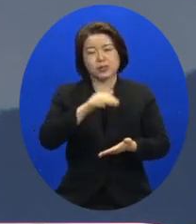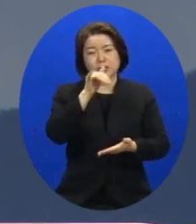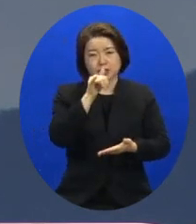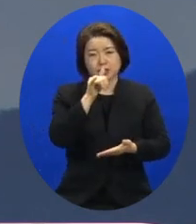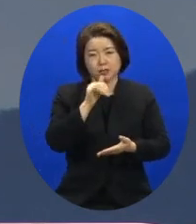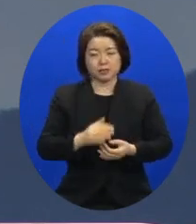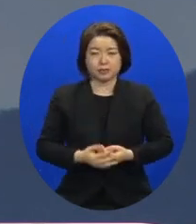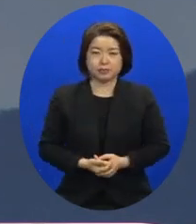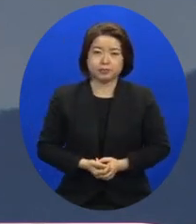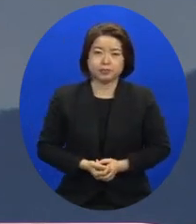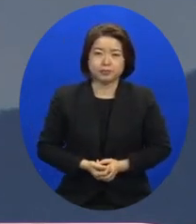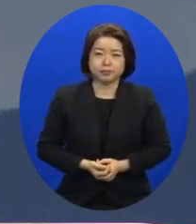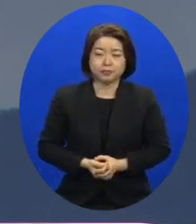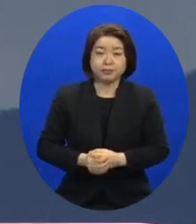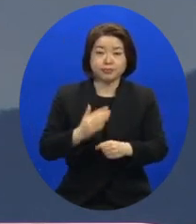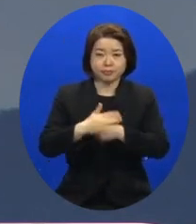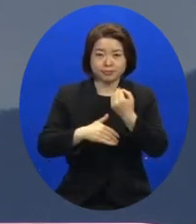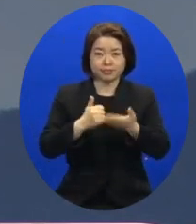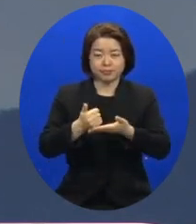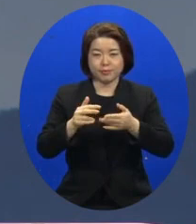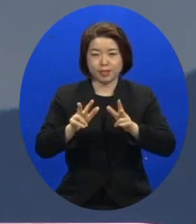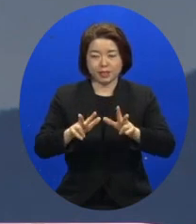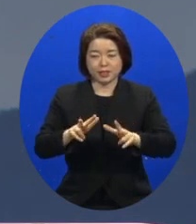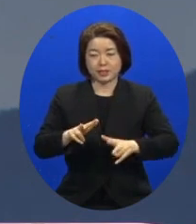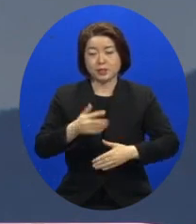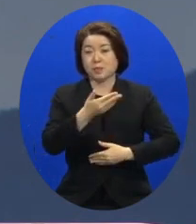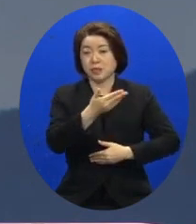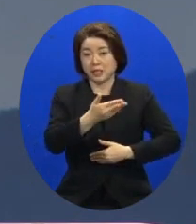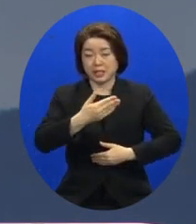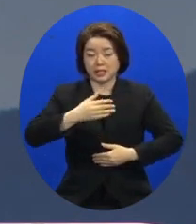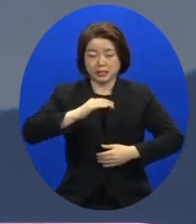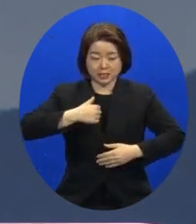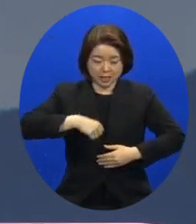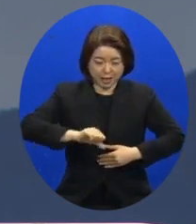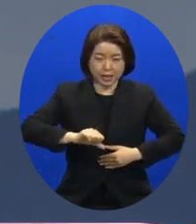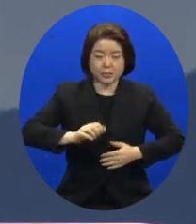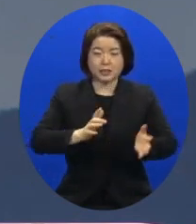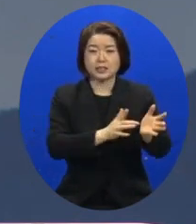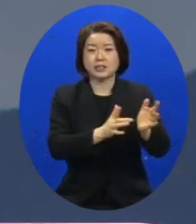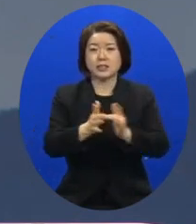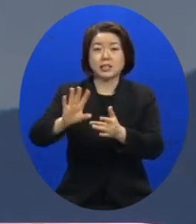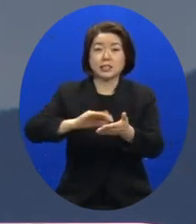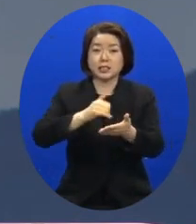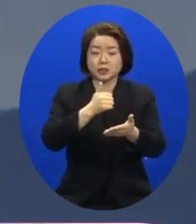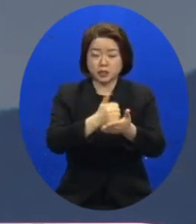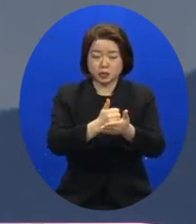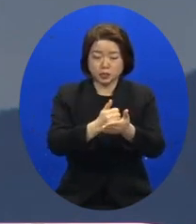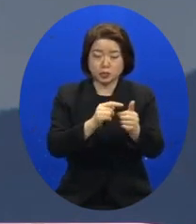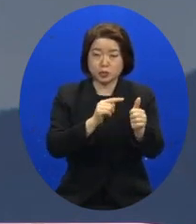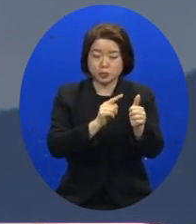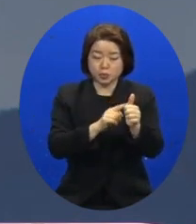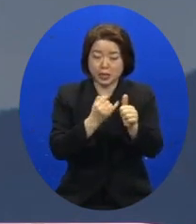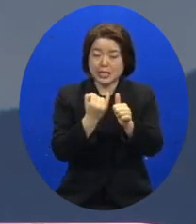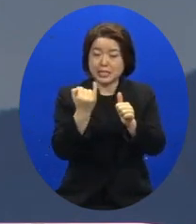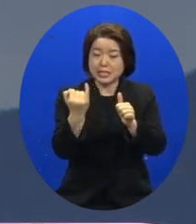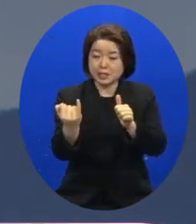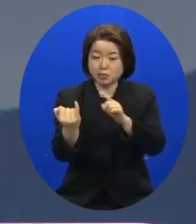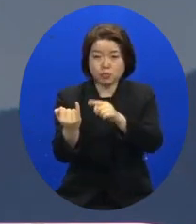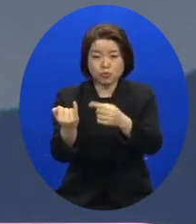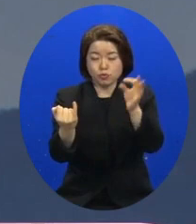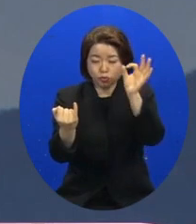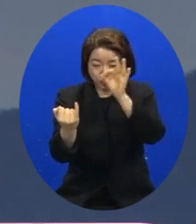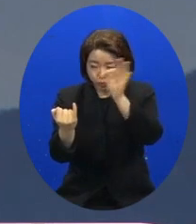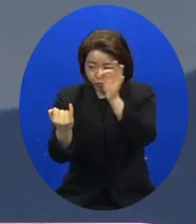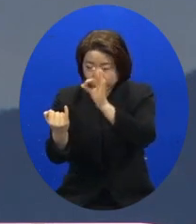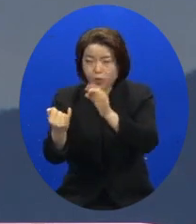하나님께서 지금 당신의 아들 예수 그리스도의 신부를 찾고 계십니다. 그 말씀이